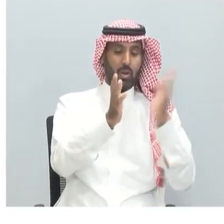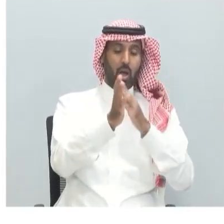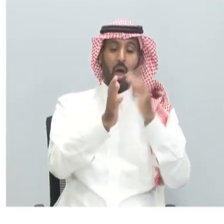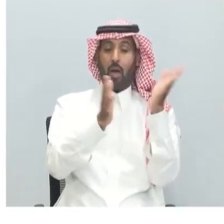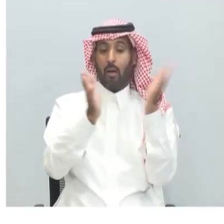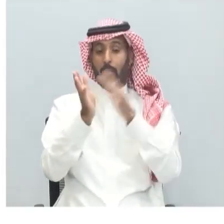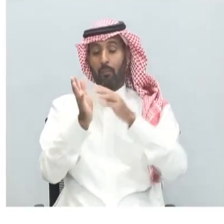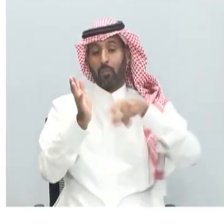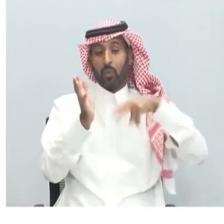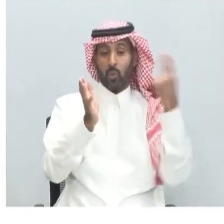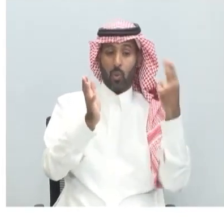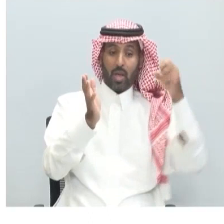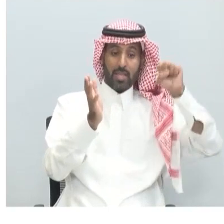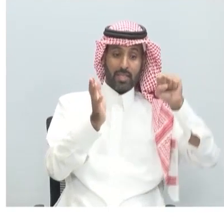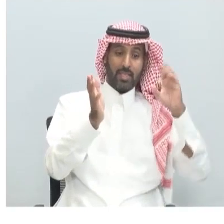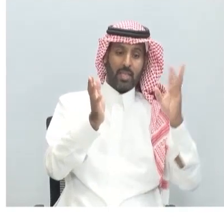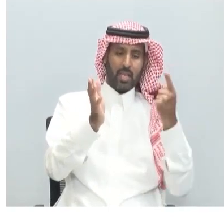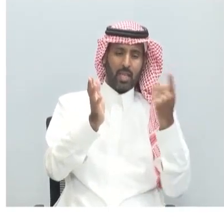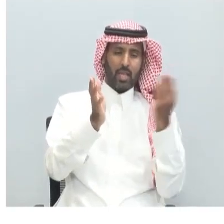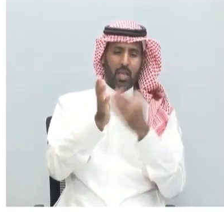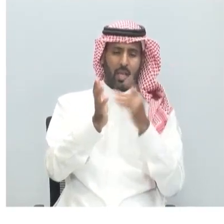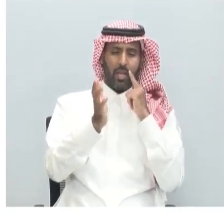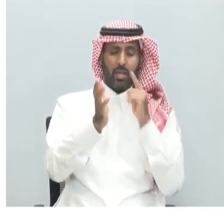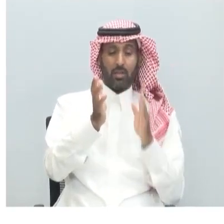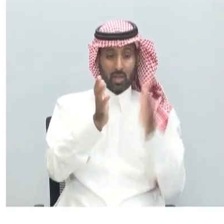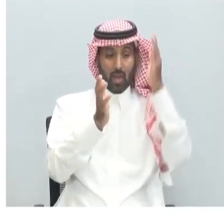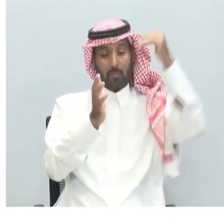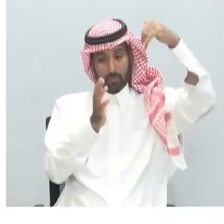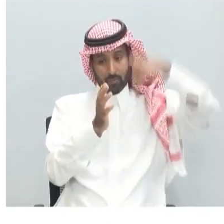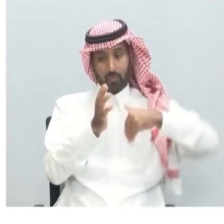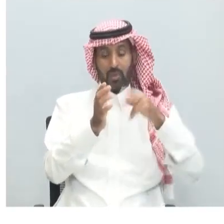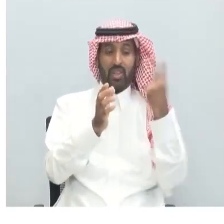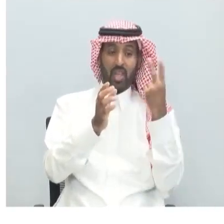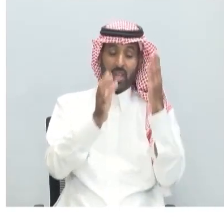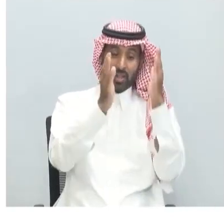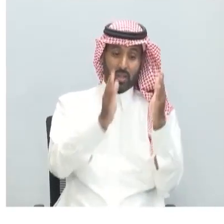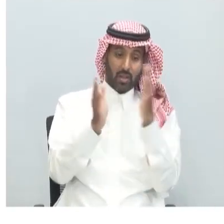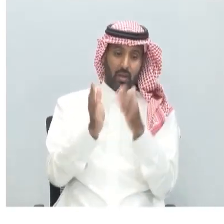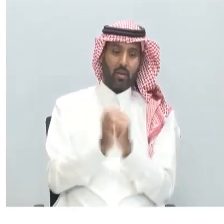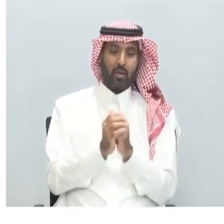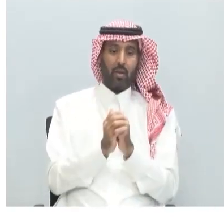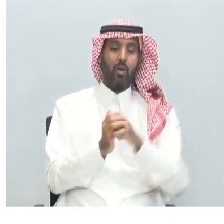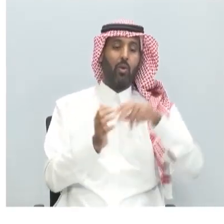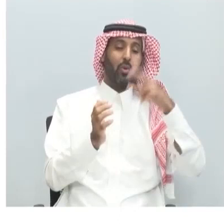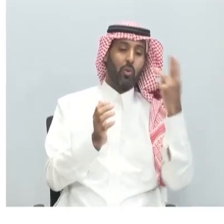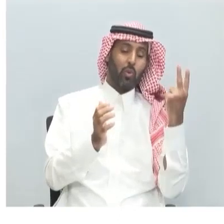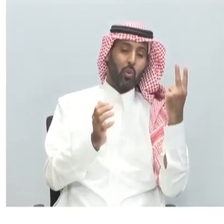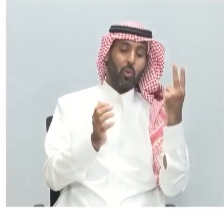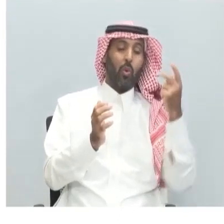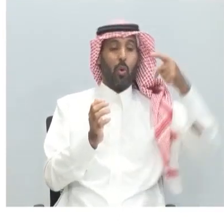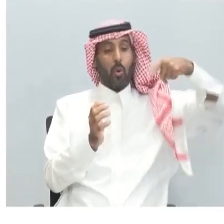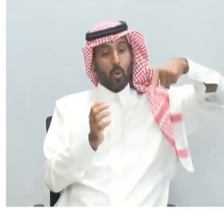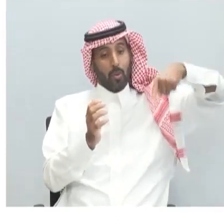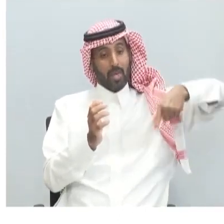لاعلى سهم لاسفل تو اس سهم لاعلى وسهم لاسفل لانه يوجد لدي اثنان هنا التوبي تو